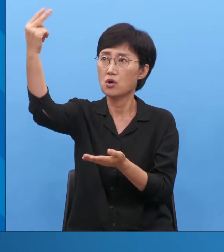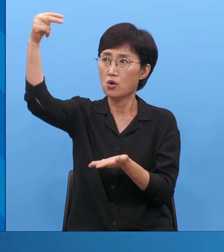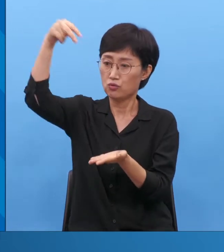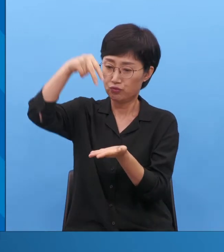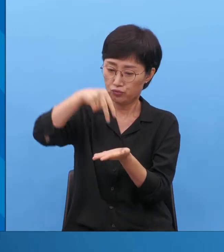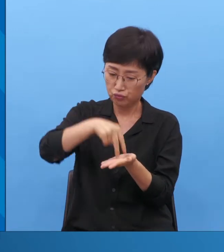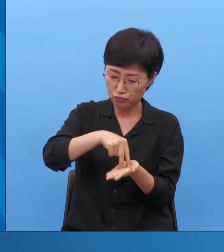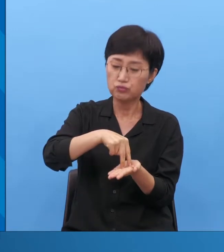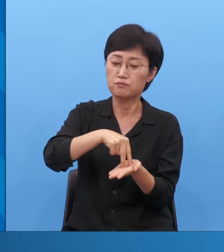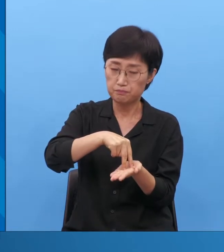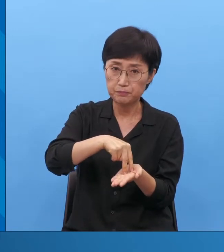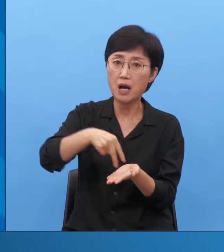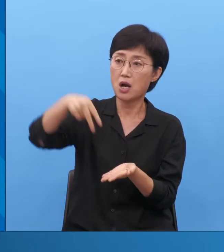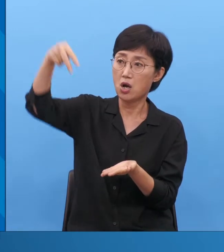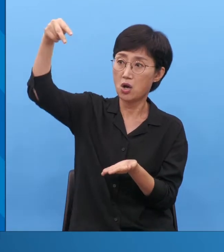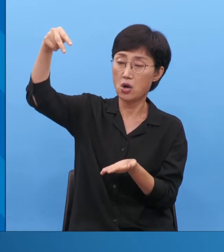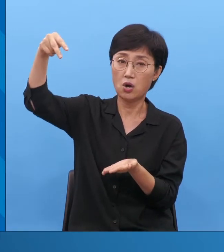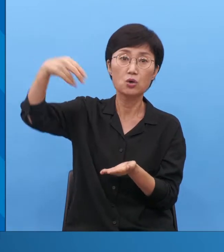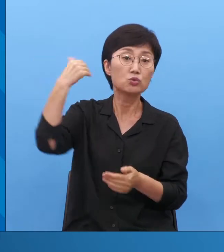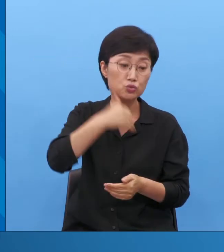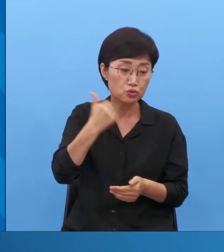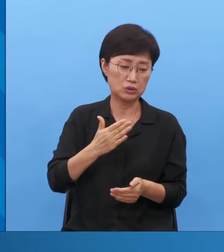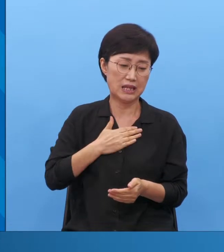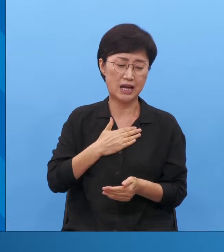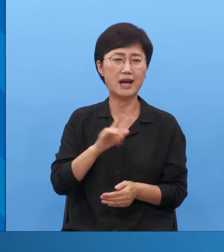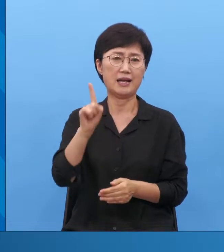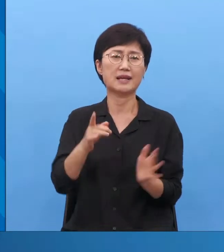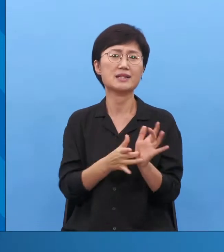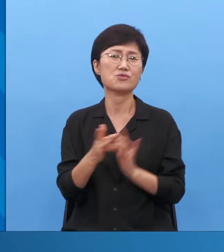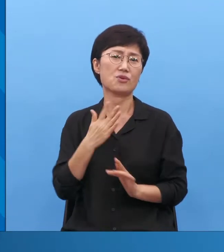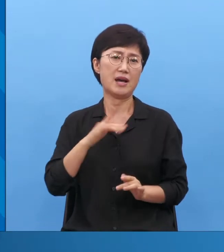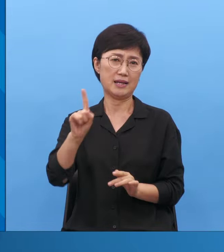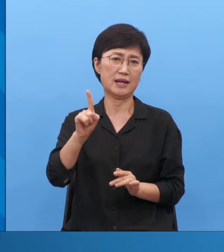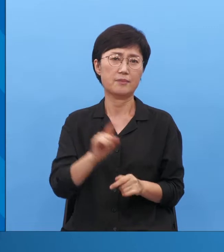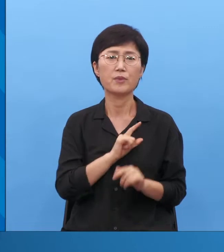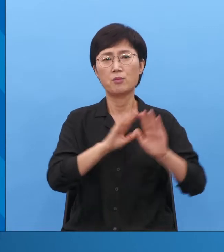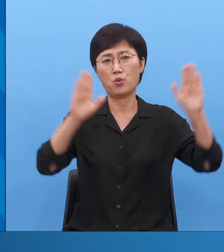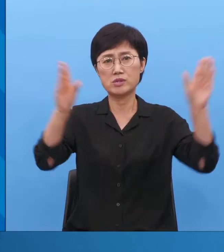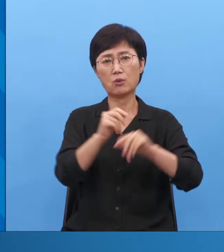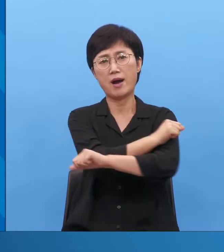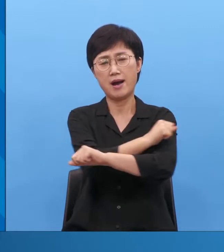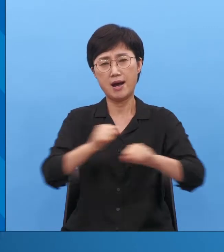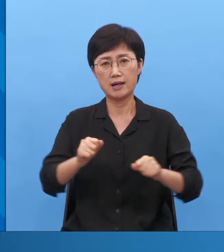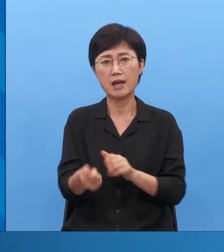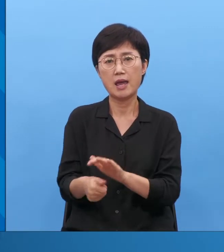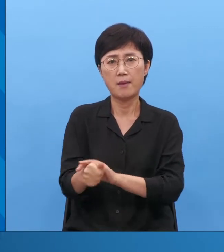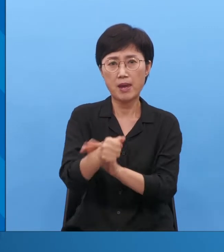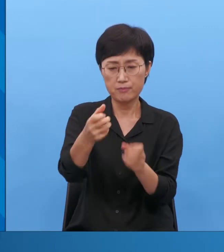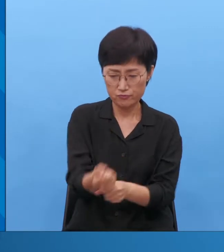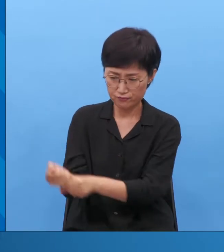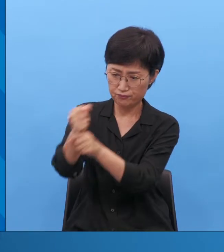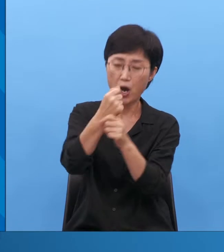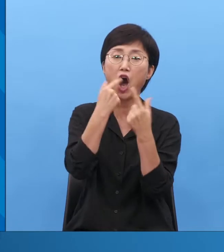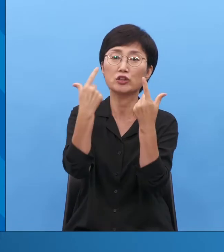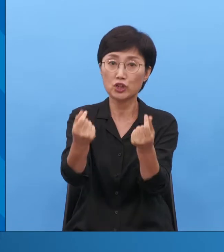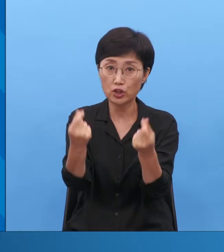곧 인자 외에는 하늘에 올라간 자가 없느니라. 모세가 광야에서 뱀을 든 것